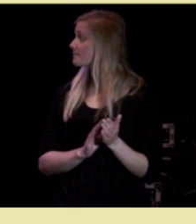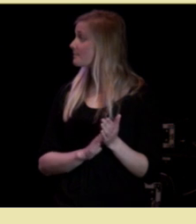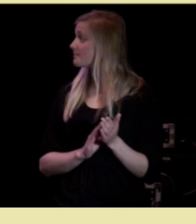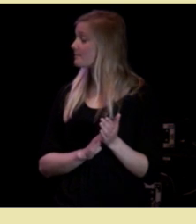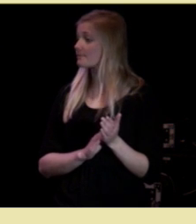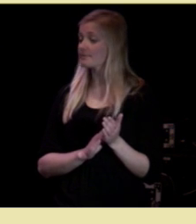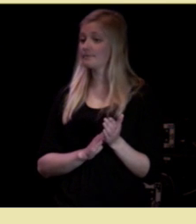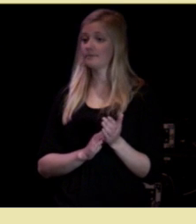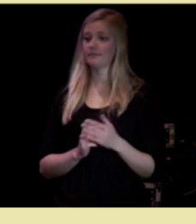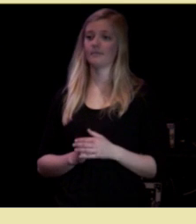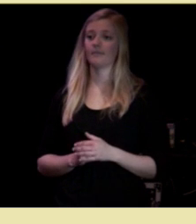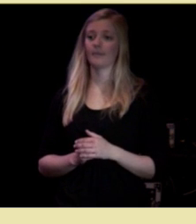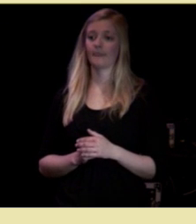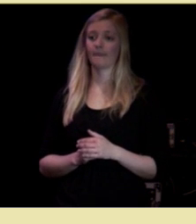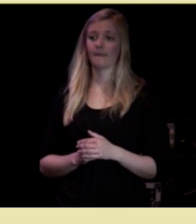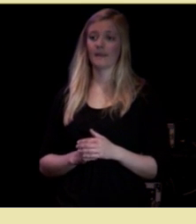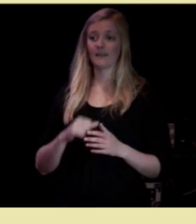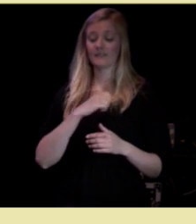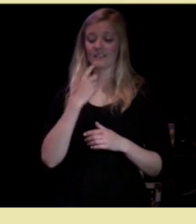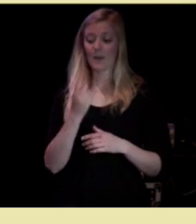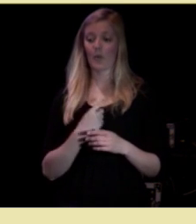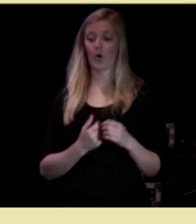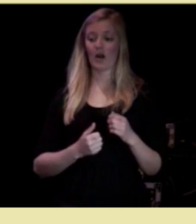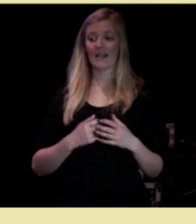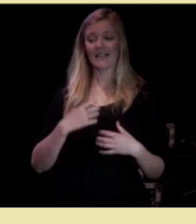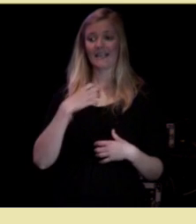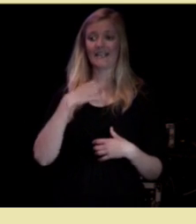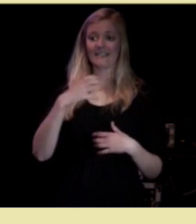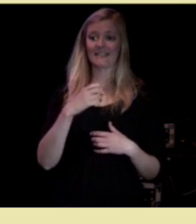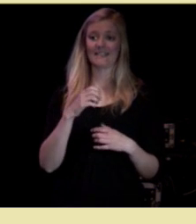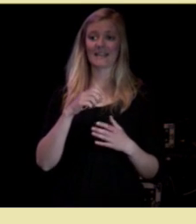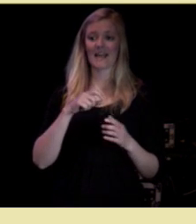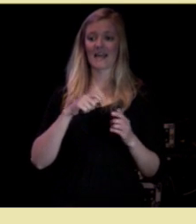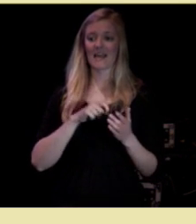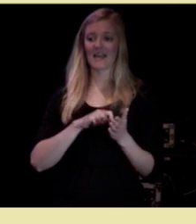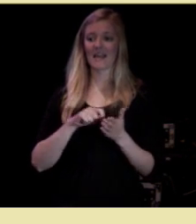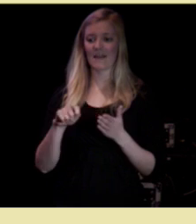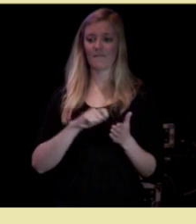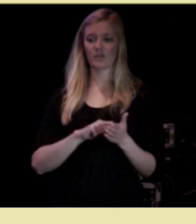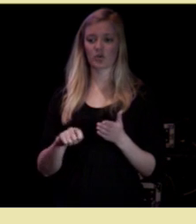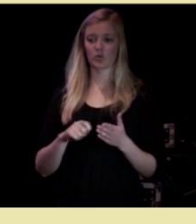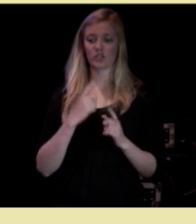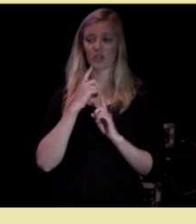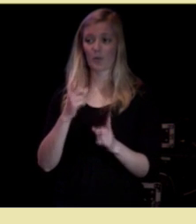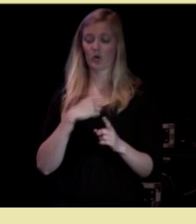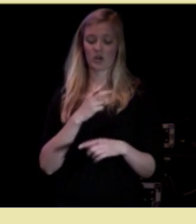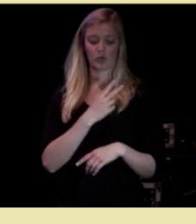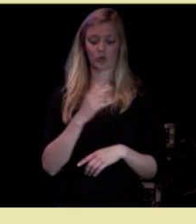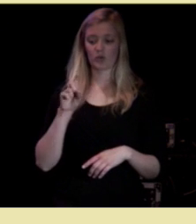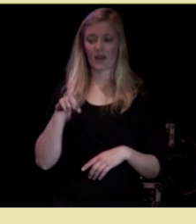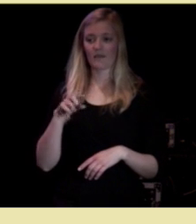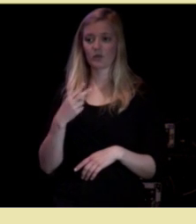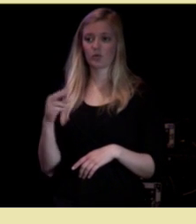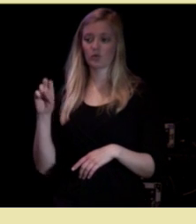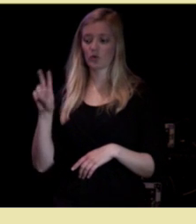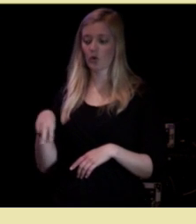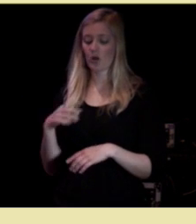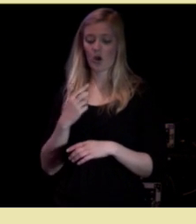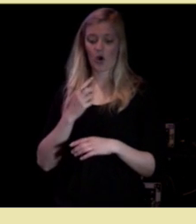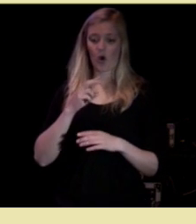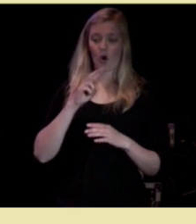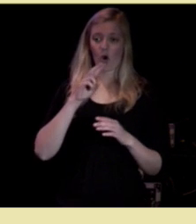Ifølge Riksrevisjonens rapport fra 2011-12 så har Norge 2,9 ergoterapeuter